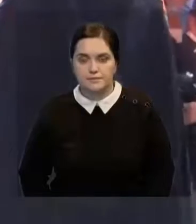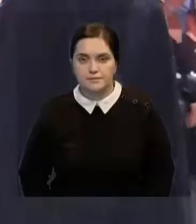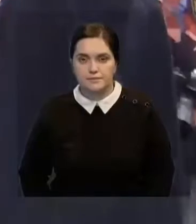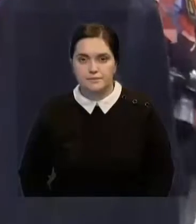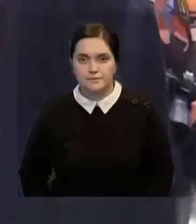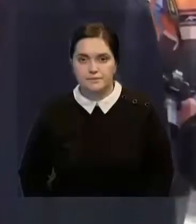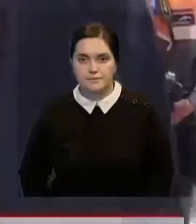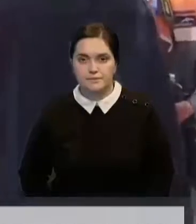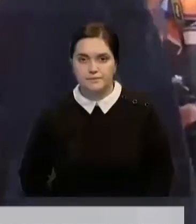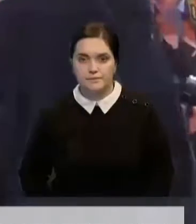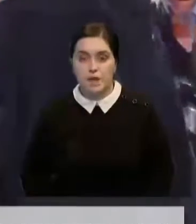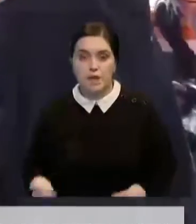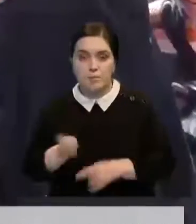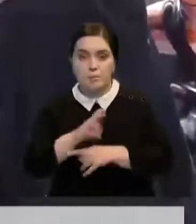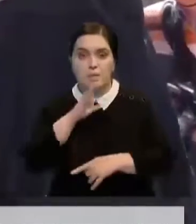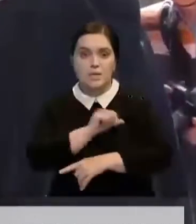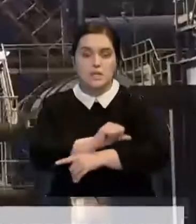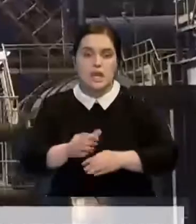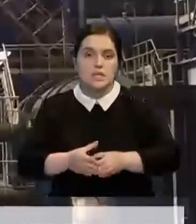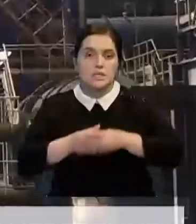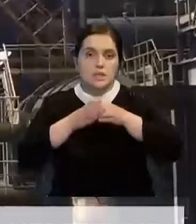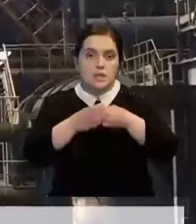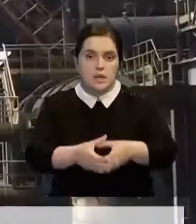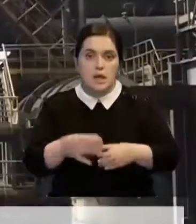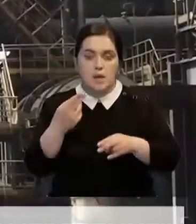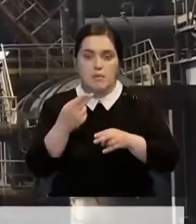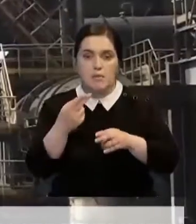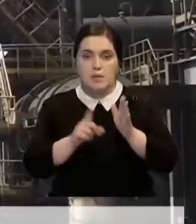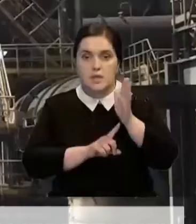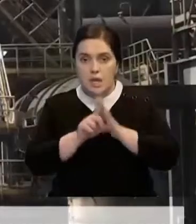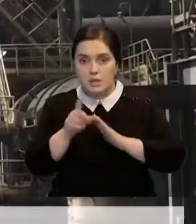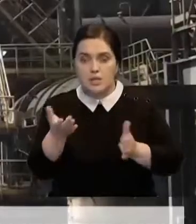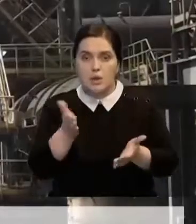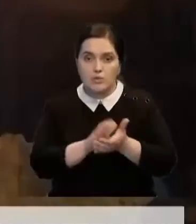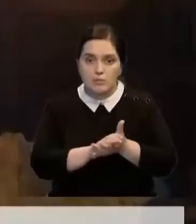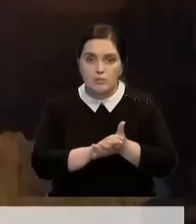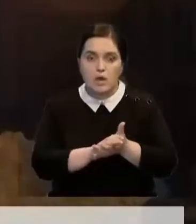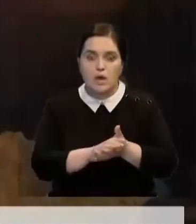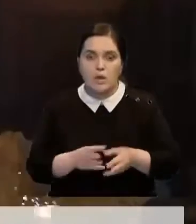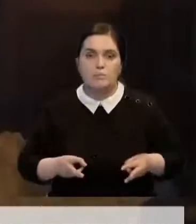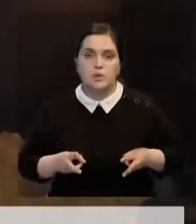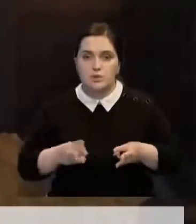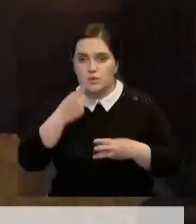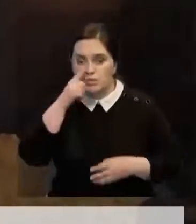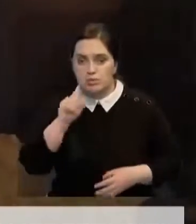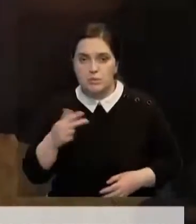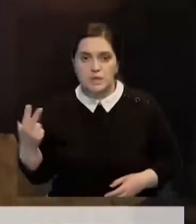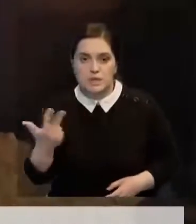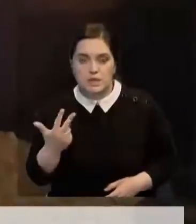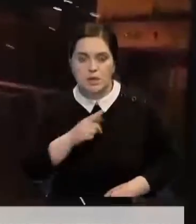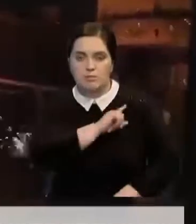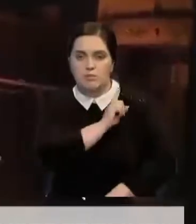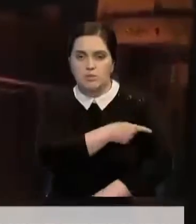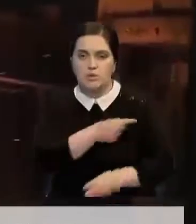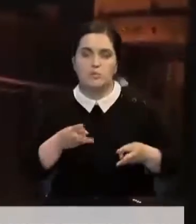сотрудничества посещение иностранной делегации промышленного гиганта страны началось со знакомства с доменной печью номер три Одной из самых мощных